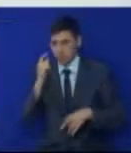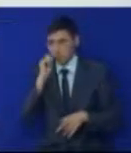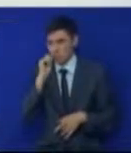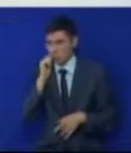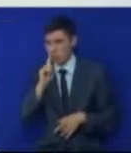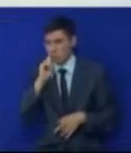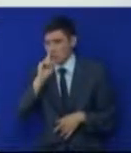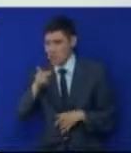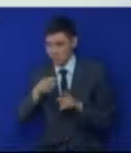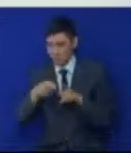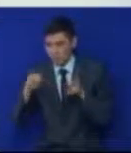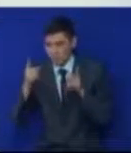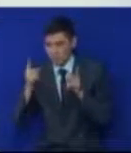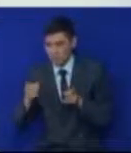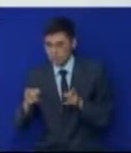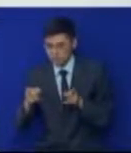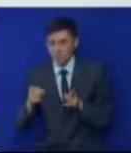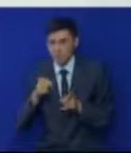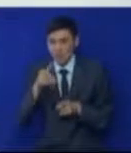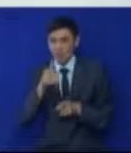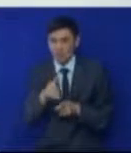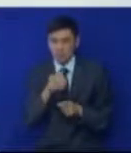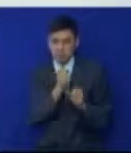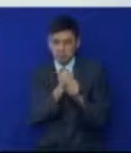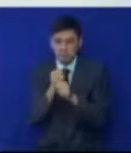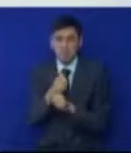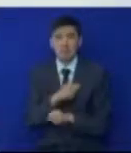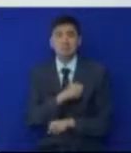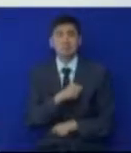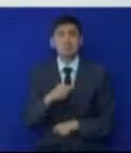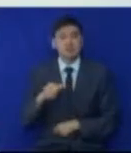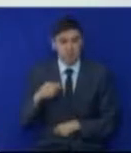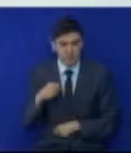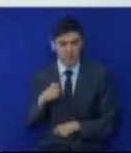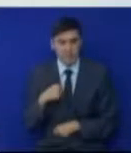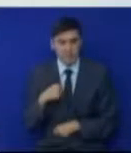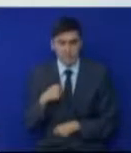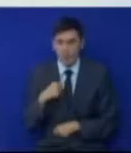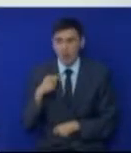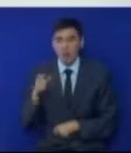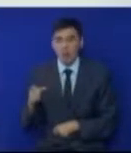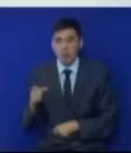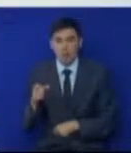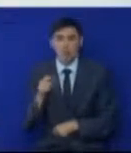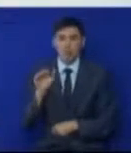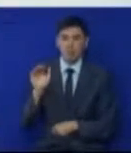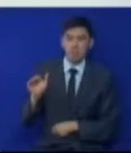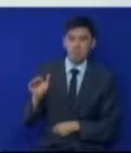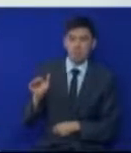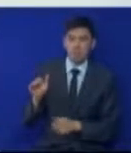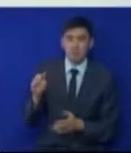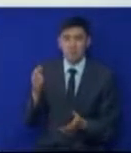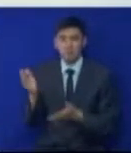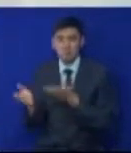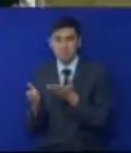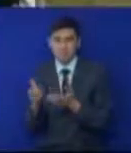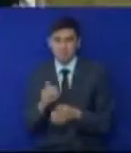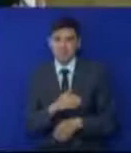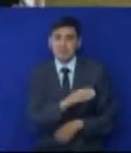шыққан. Оған балаларының өтініші себеп болған көрінеді. Жерлесіміз болашақта өзге де көлік түрлерін жасауды жоспарлап